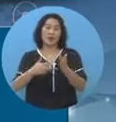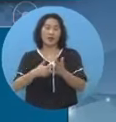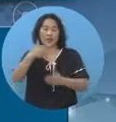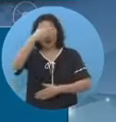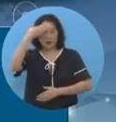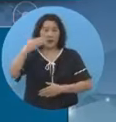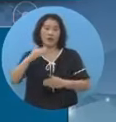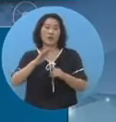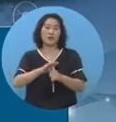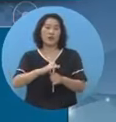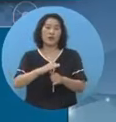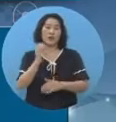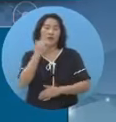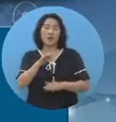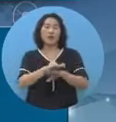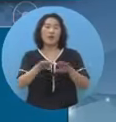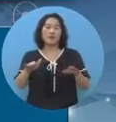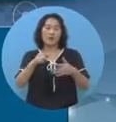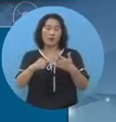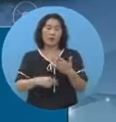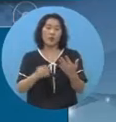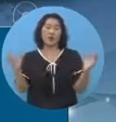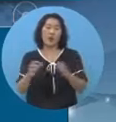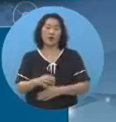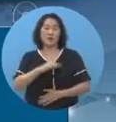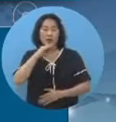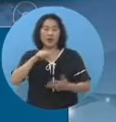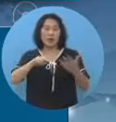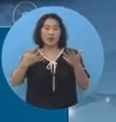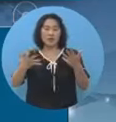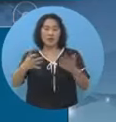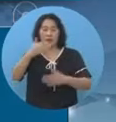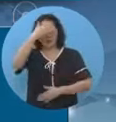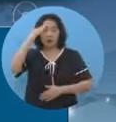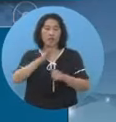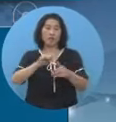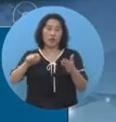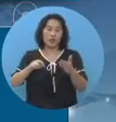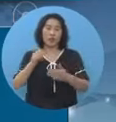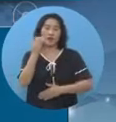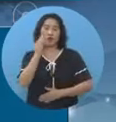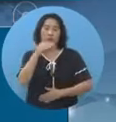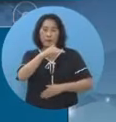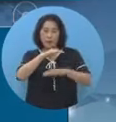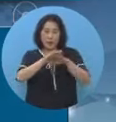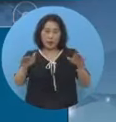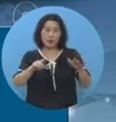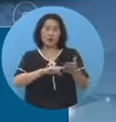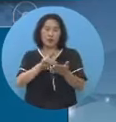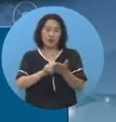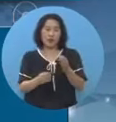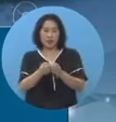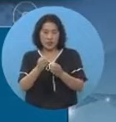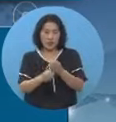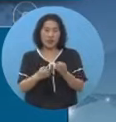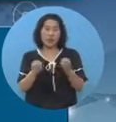전남여성가족재단이 청소년 성평등 콘텐츠를 모집합니다. 참가 대상은 8세에서 19세 청소년으로 성평등을 주제로 한